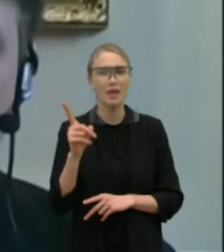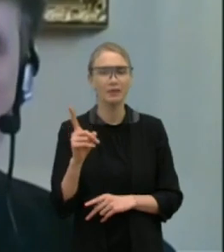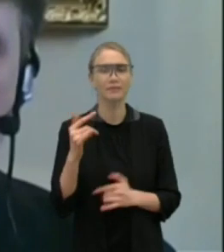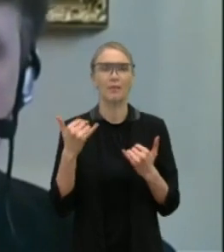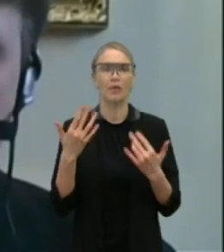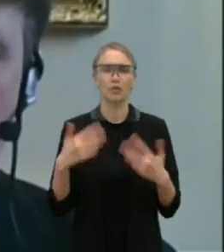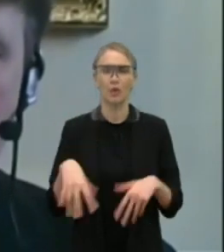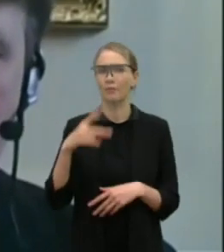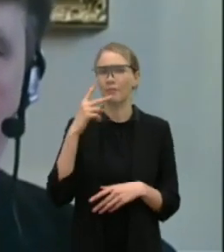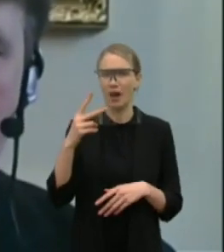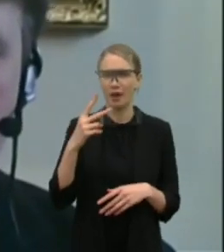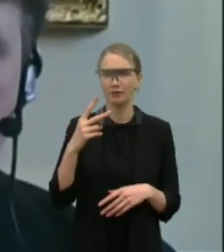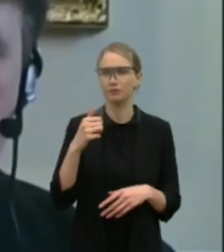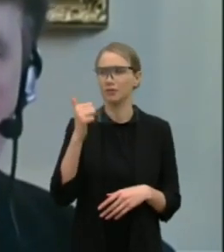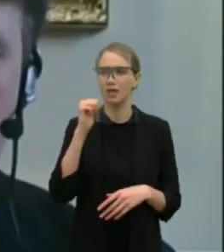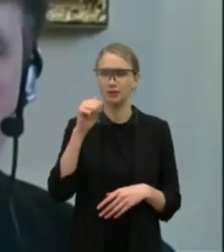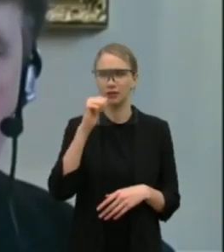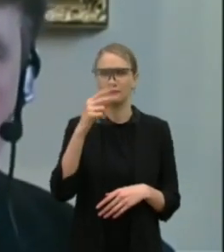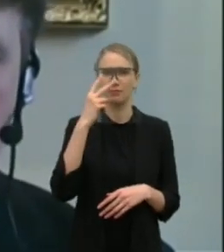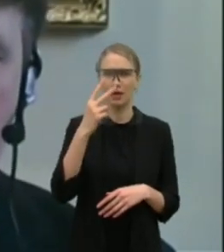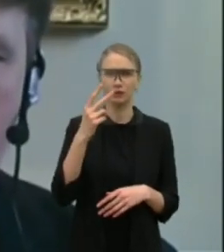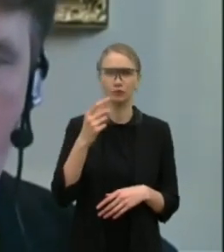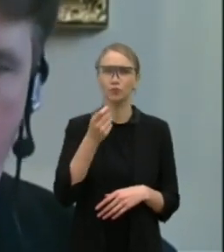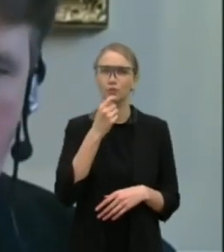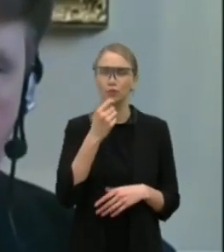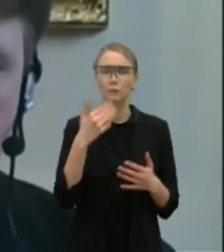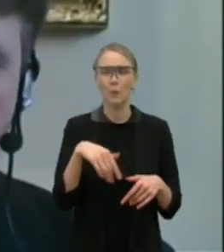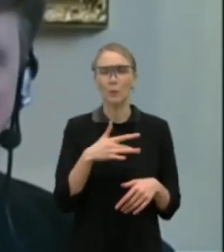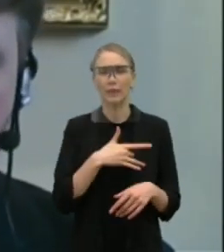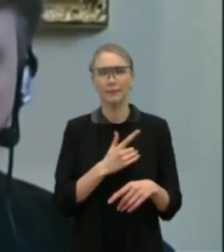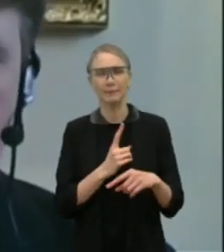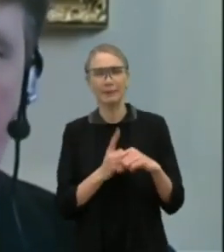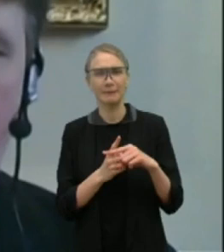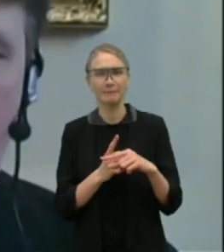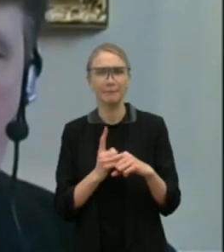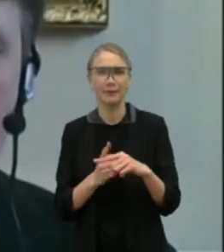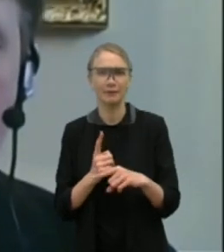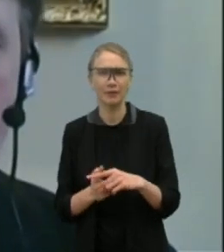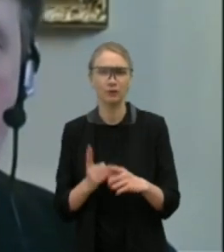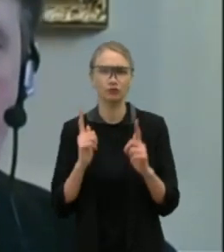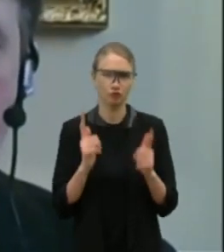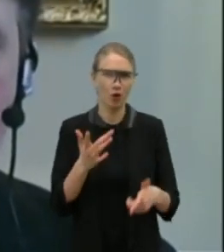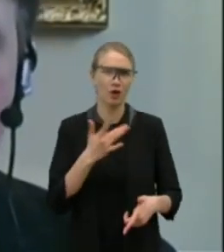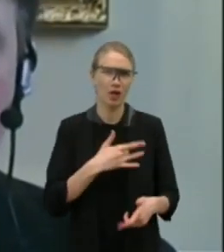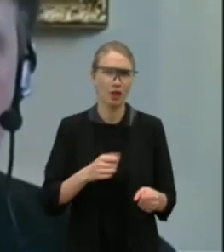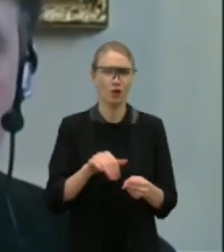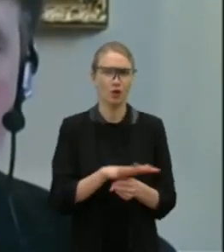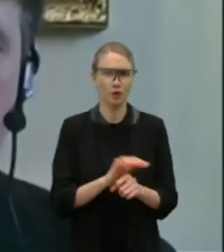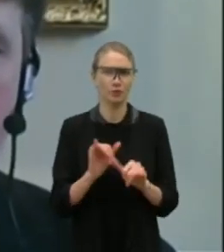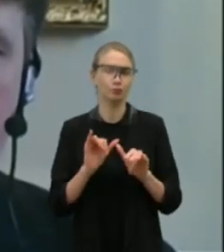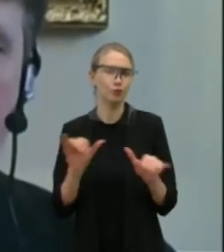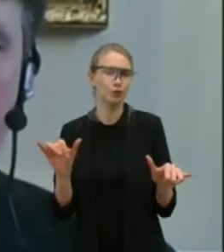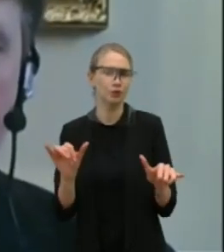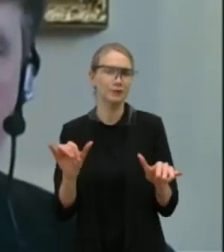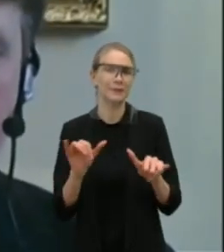Tačiau na, mes kiekvieną dieną matome vis daugiau viltingų tokių ženklų, kad galbūt jau